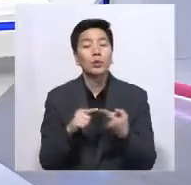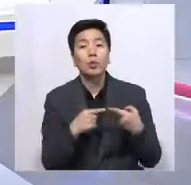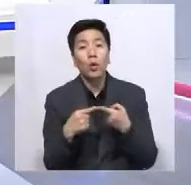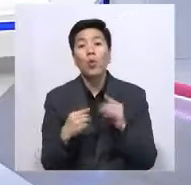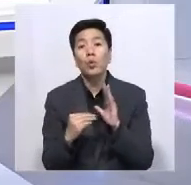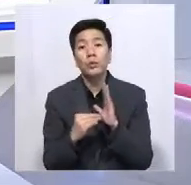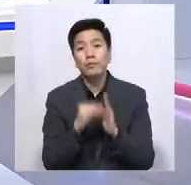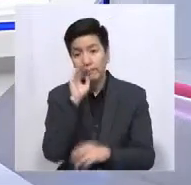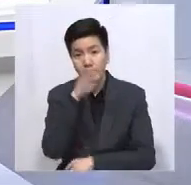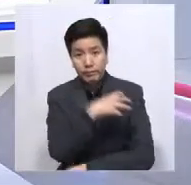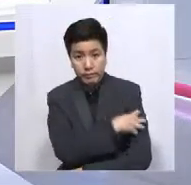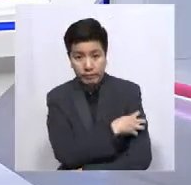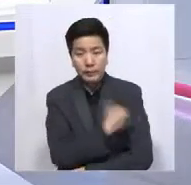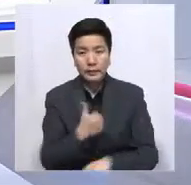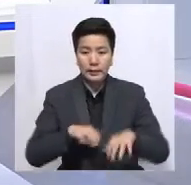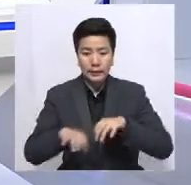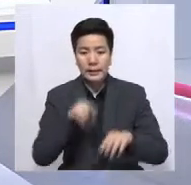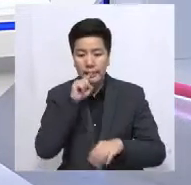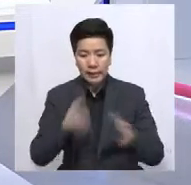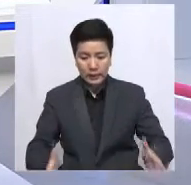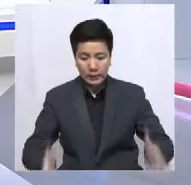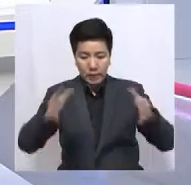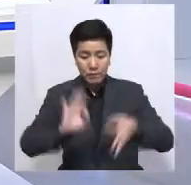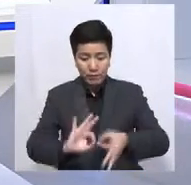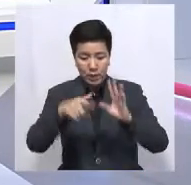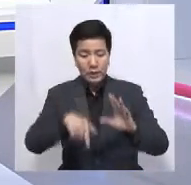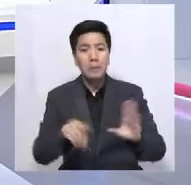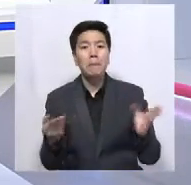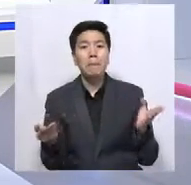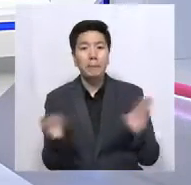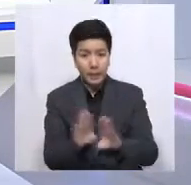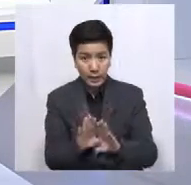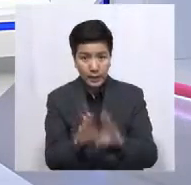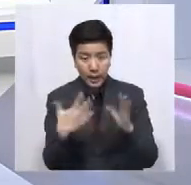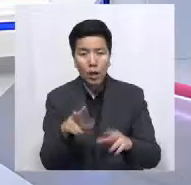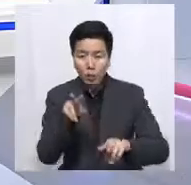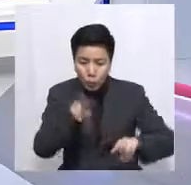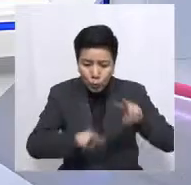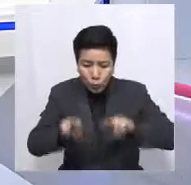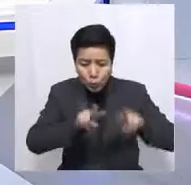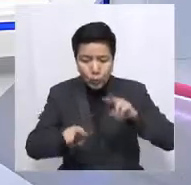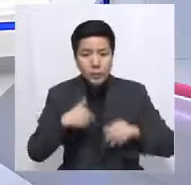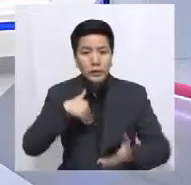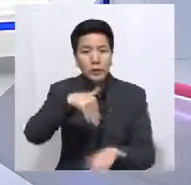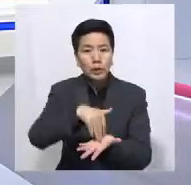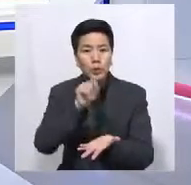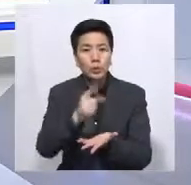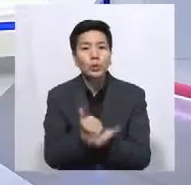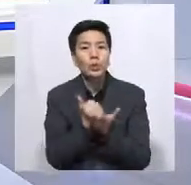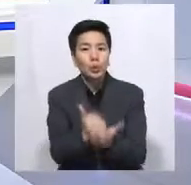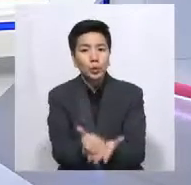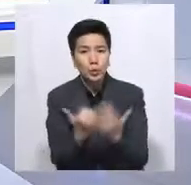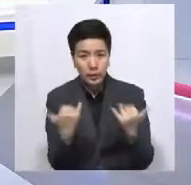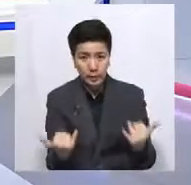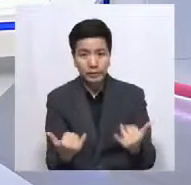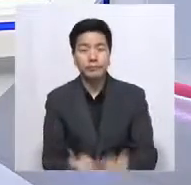ไปที่กรุงเทพมหานครที่ตอนนี้ก็ได้ดำเนินการสั่งปิดอาคารที่ถูกไฟไหม้ชั่วคราวแล้วนะคะเพื่อจะได้ตรวจสอบพร้อมจัดตั้งศูนย์ช่วยเหลือผู้ประส